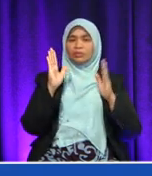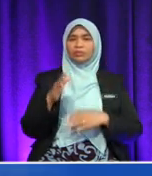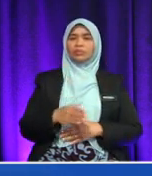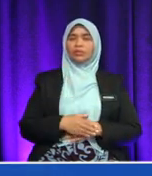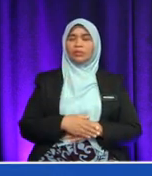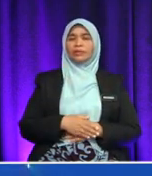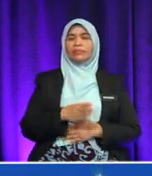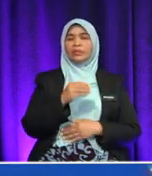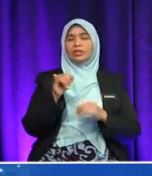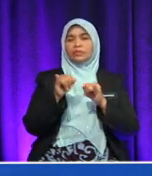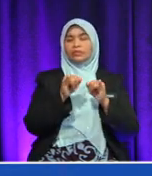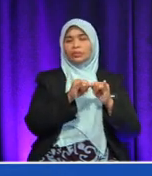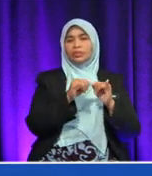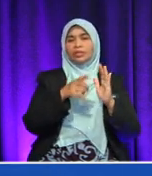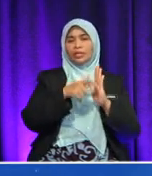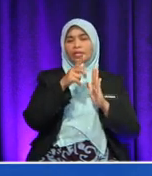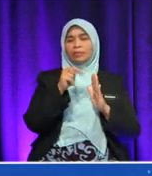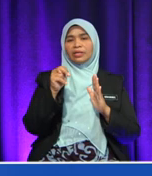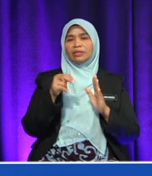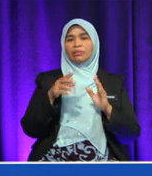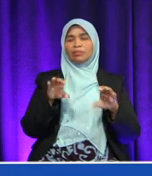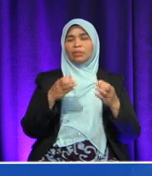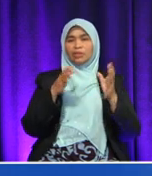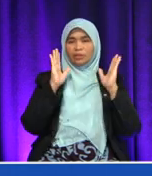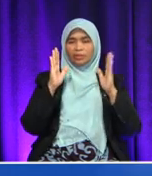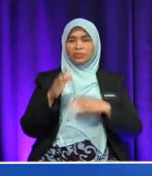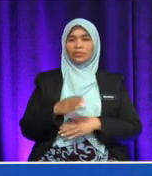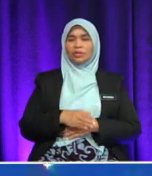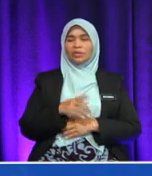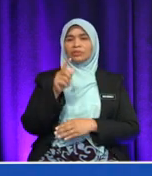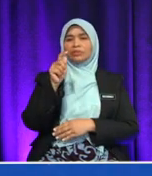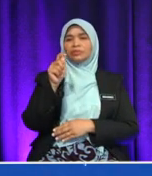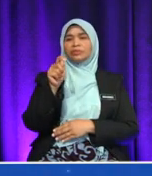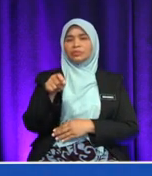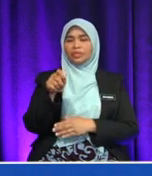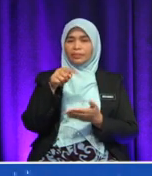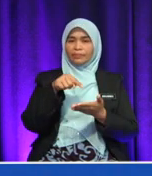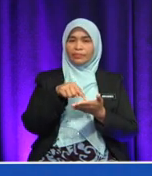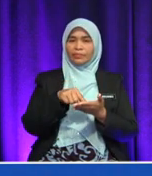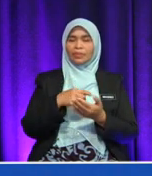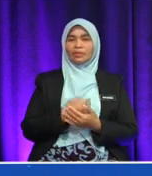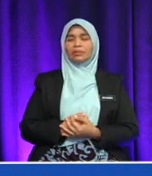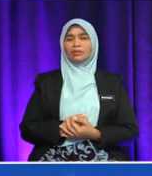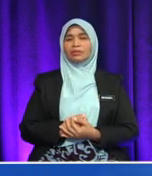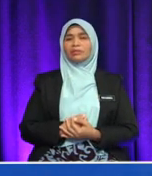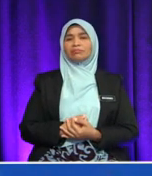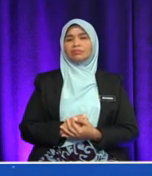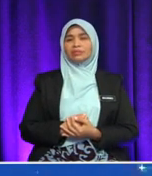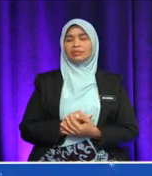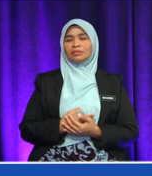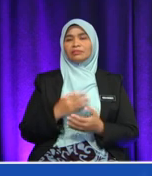salat Sunnah istikharah dan tasbih Terima kasih Raja Balqis skala satu Windows